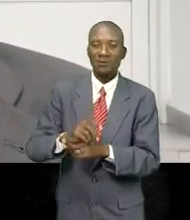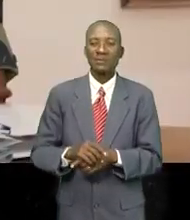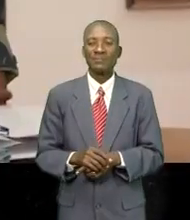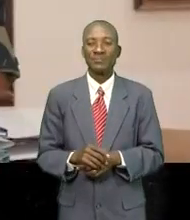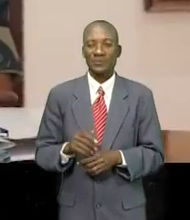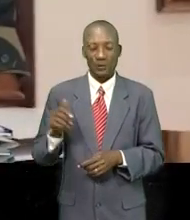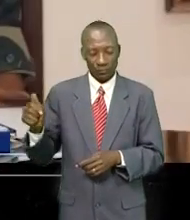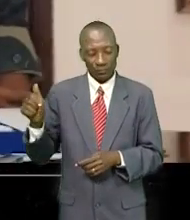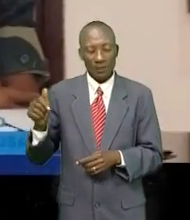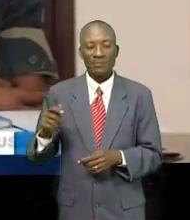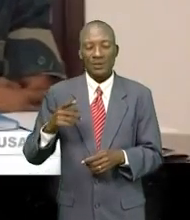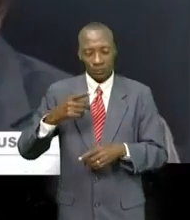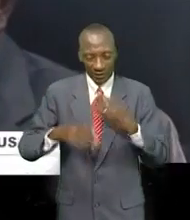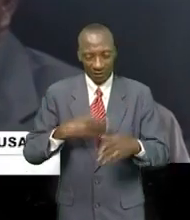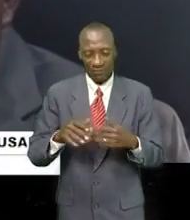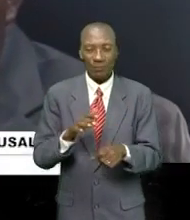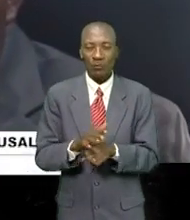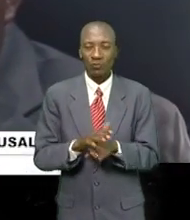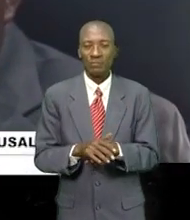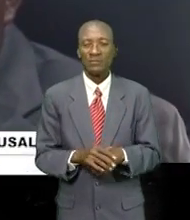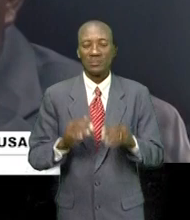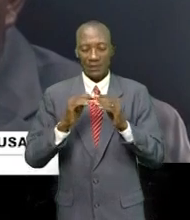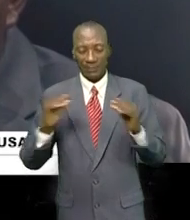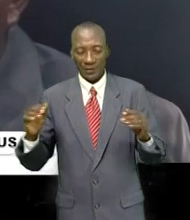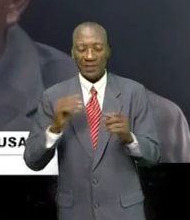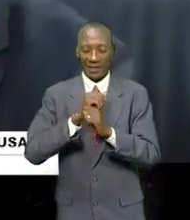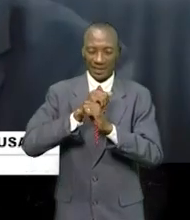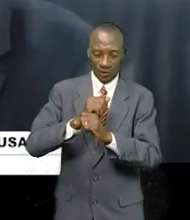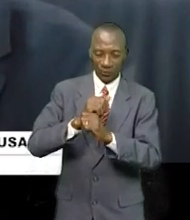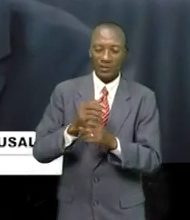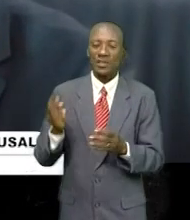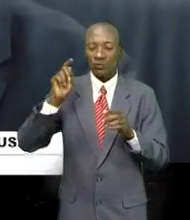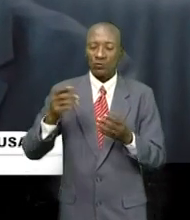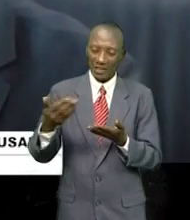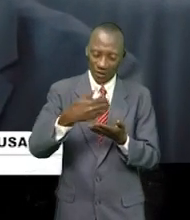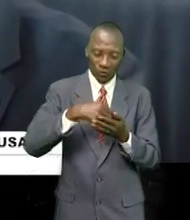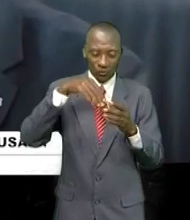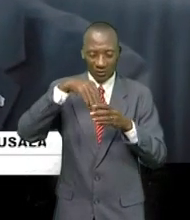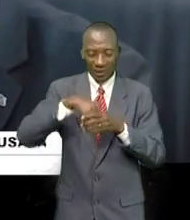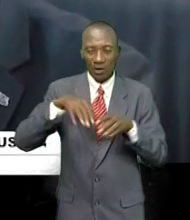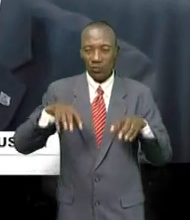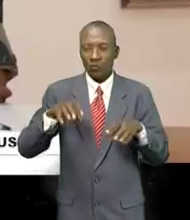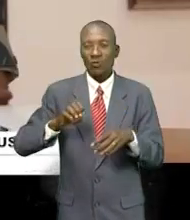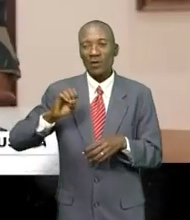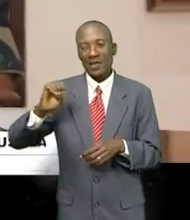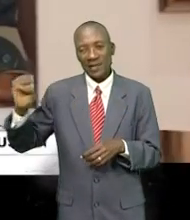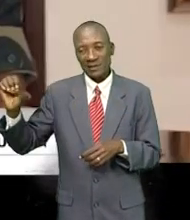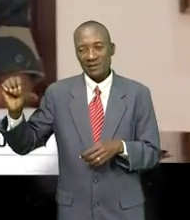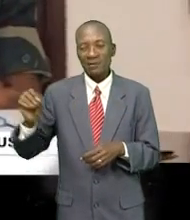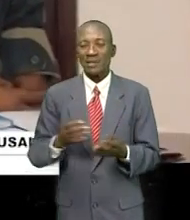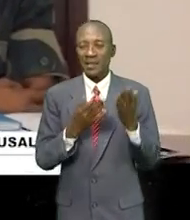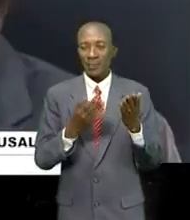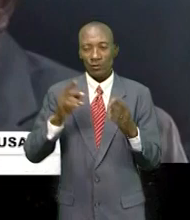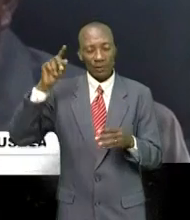siège. Le retour de la paix et de la sécurité dans l'Est de la République démocratique du Congo demeure une priorité pour le gouvernement de